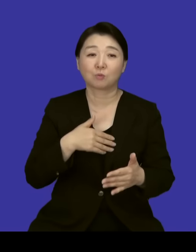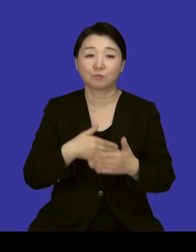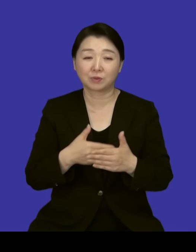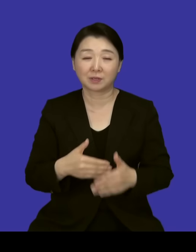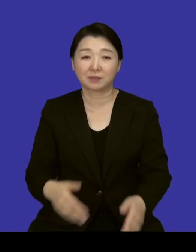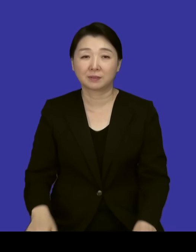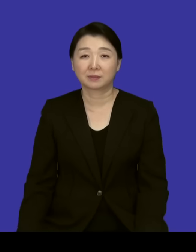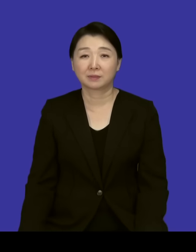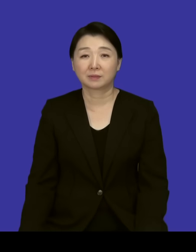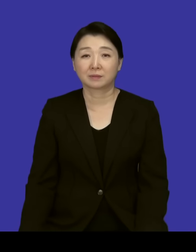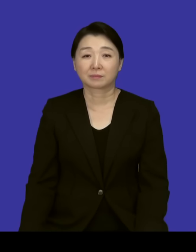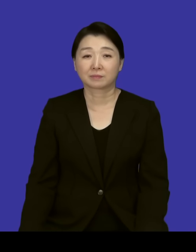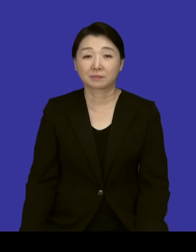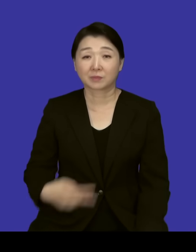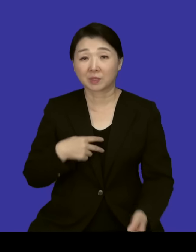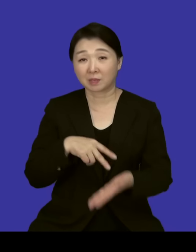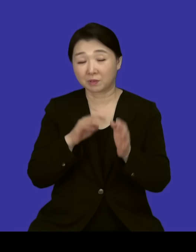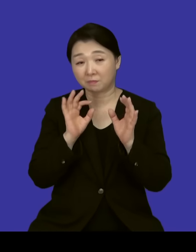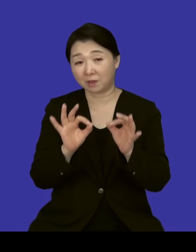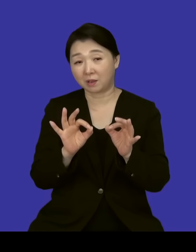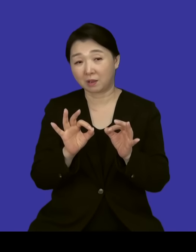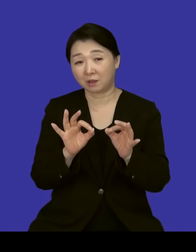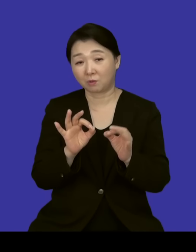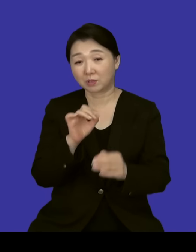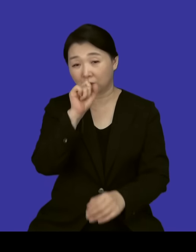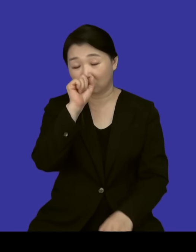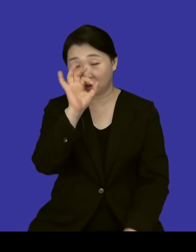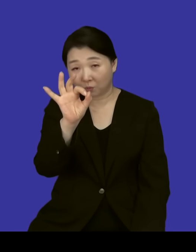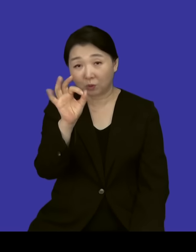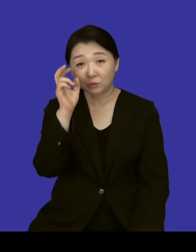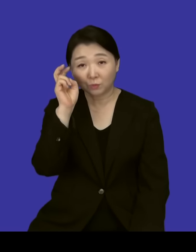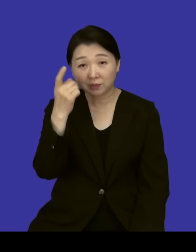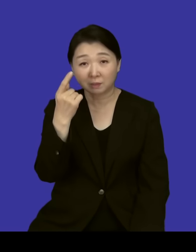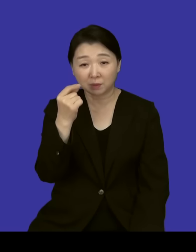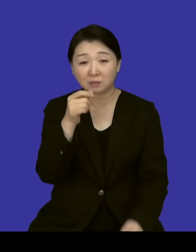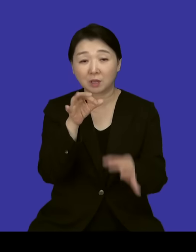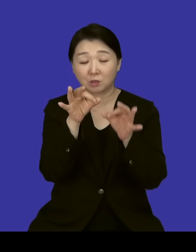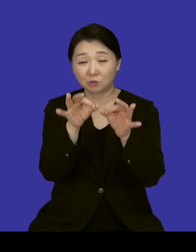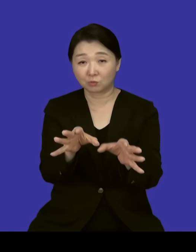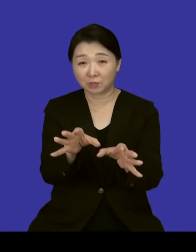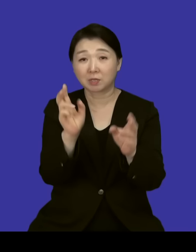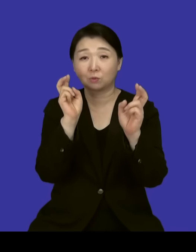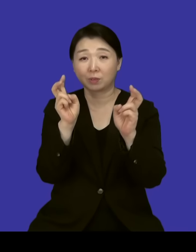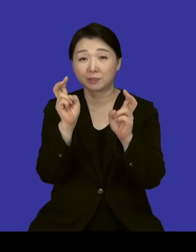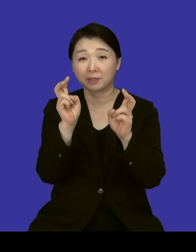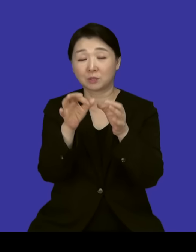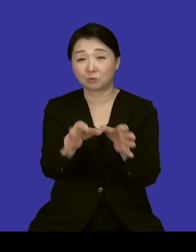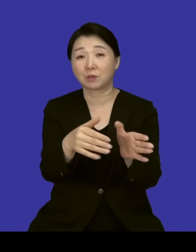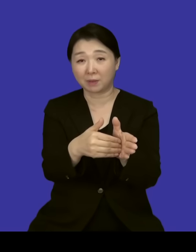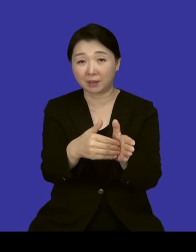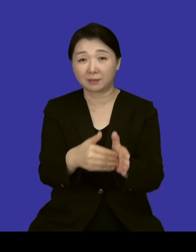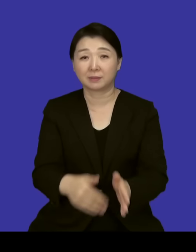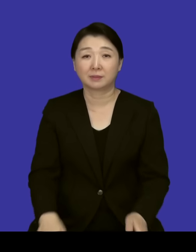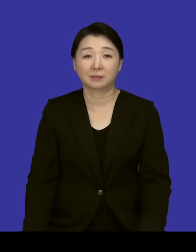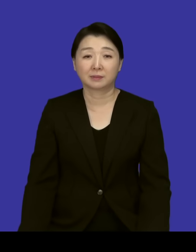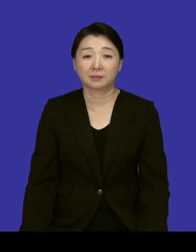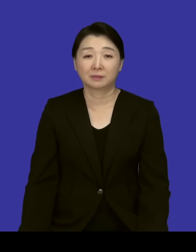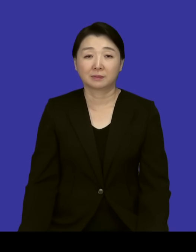그죠. 근데 제가 봤을 때는 분명히 좋아 보이는 회사라서 투자를 저희 회사에서도 투자를